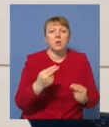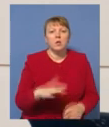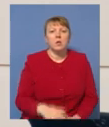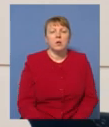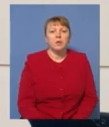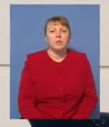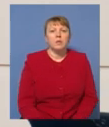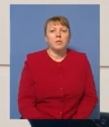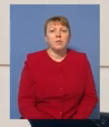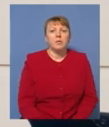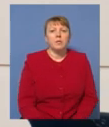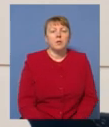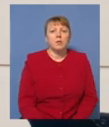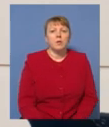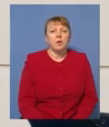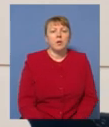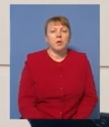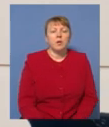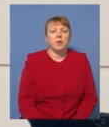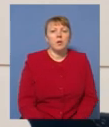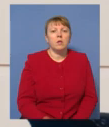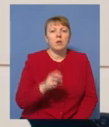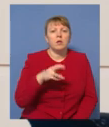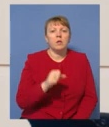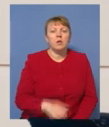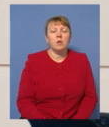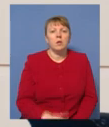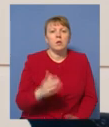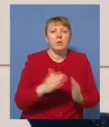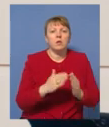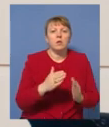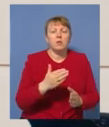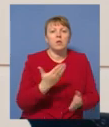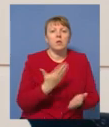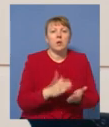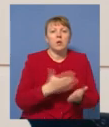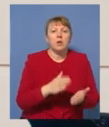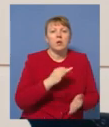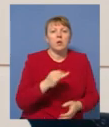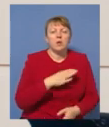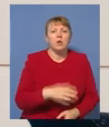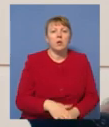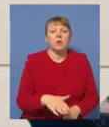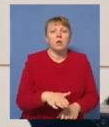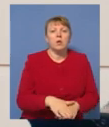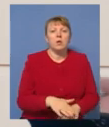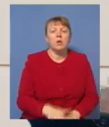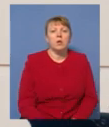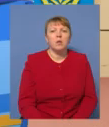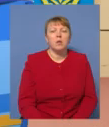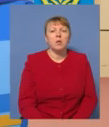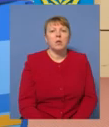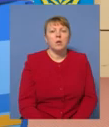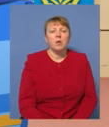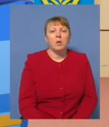свидетель. И следующее, это аренда квартир посуточно или на долгий срок. Да, здесь очень коротко, потому что мало у нас